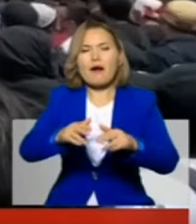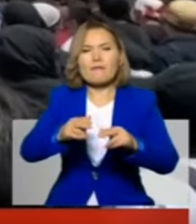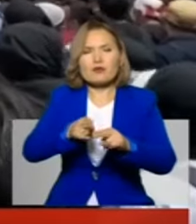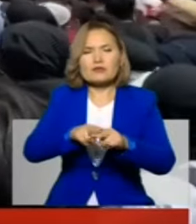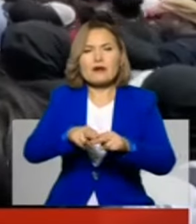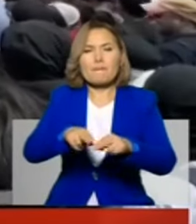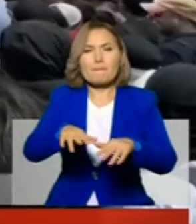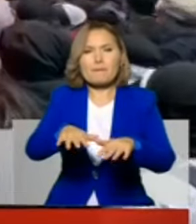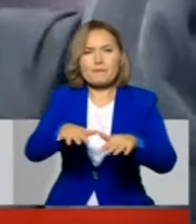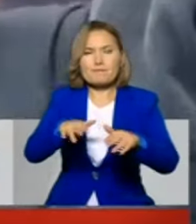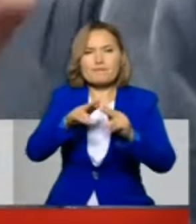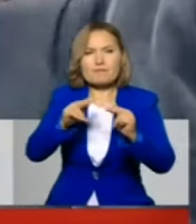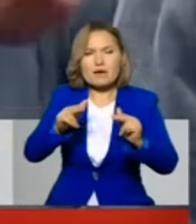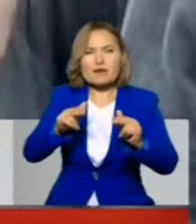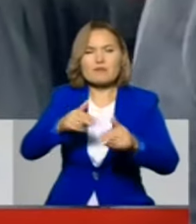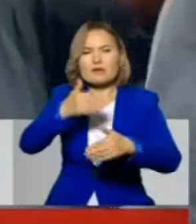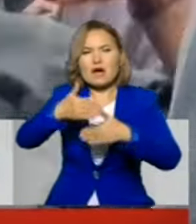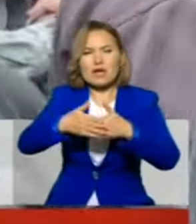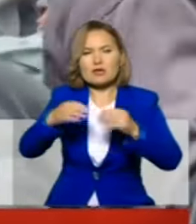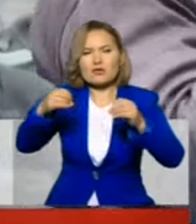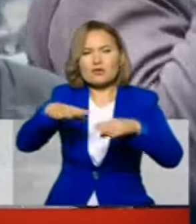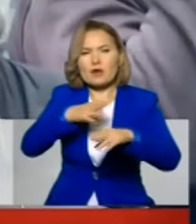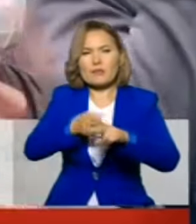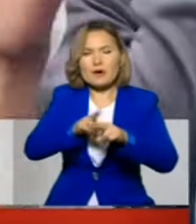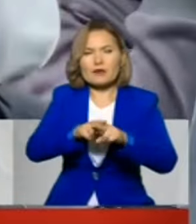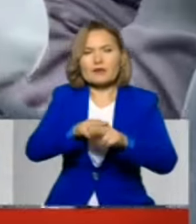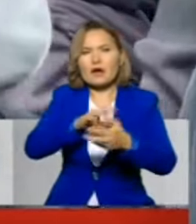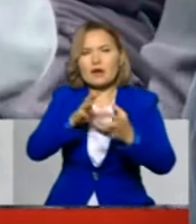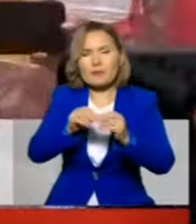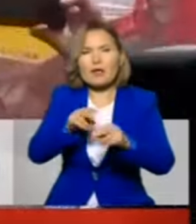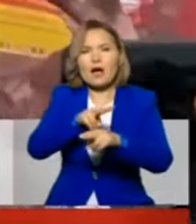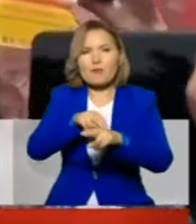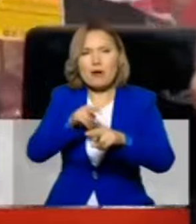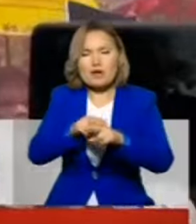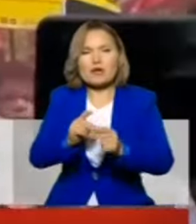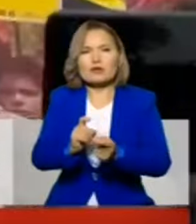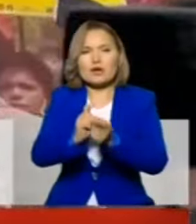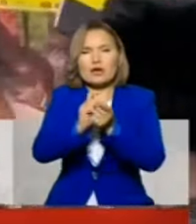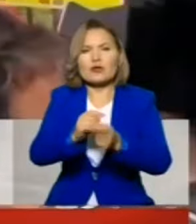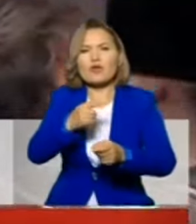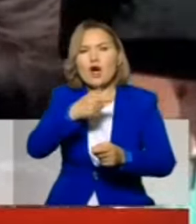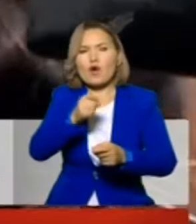жиналды. Демонстранттар ішке кіруге әрекеттенгенде полицейлер оларға